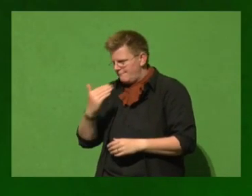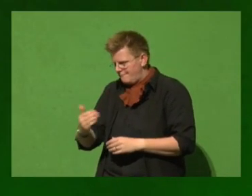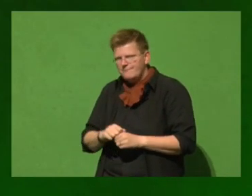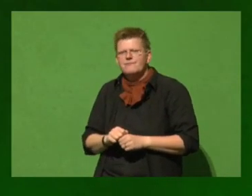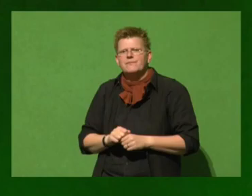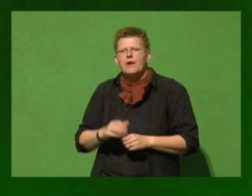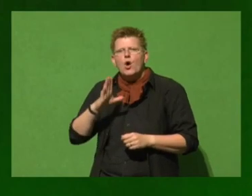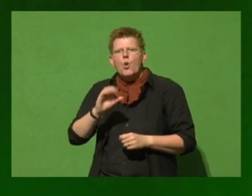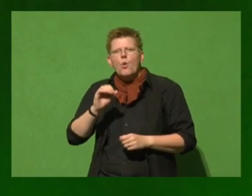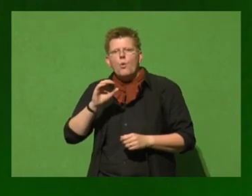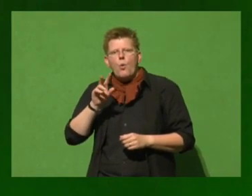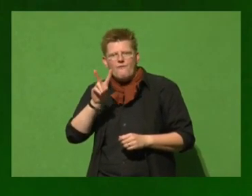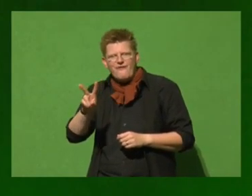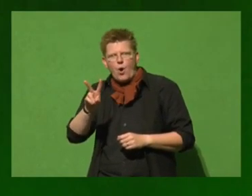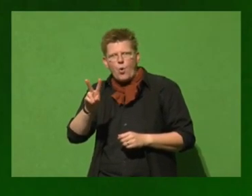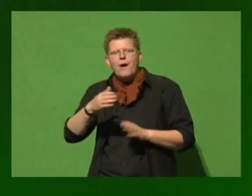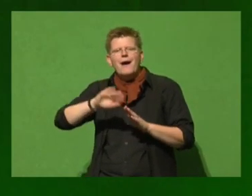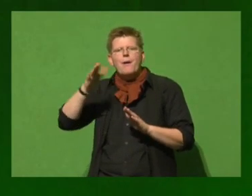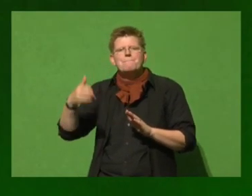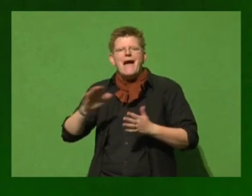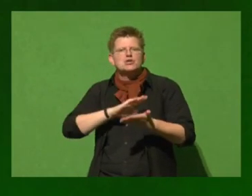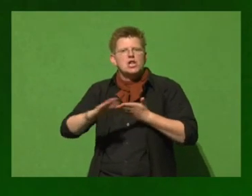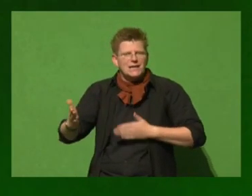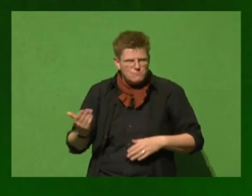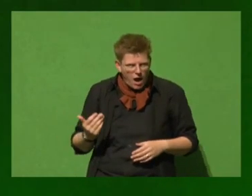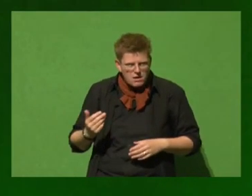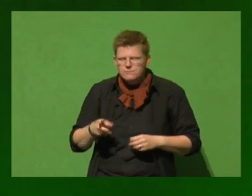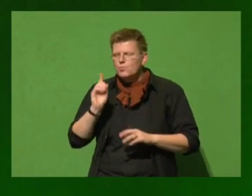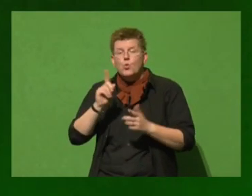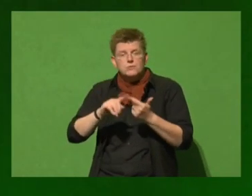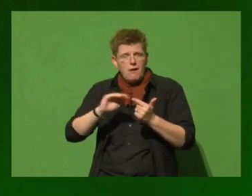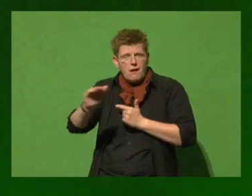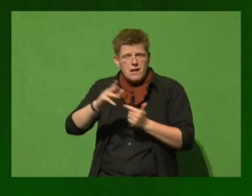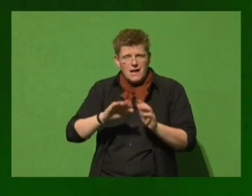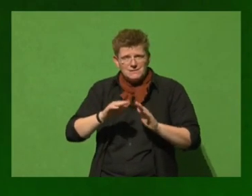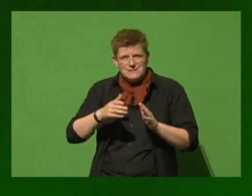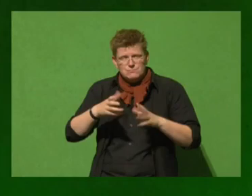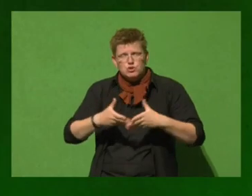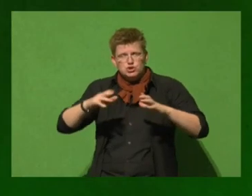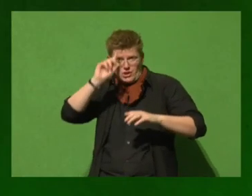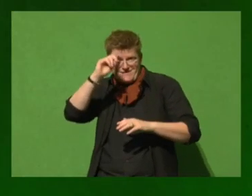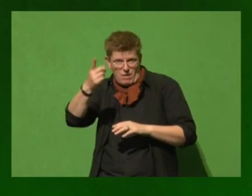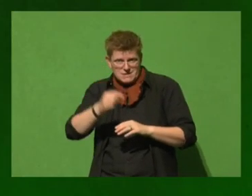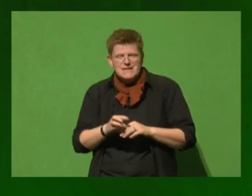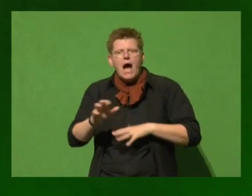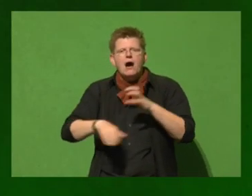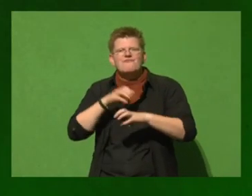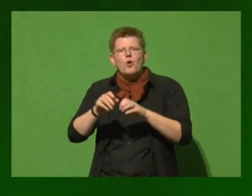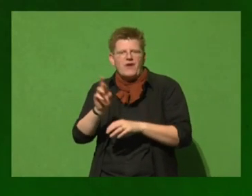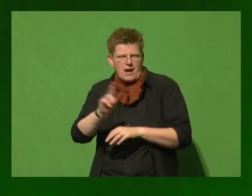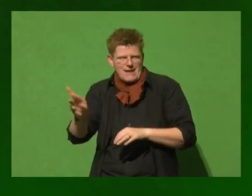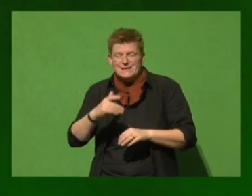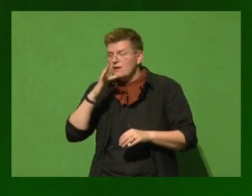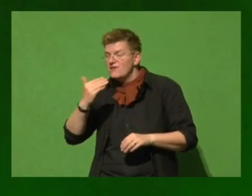Bergisch Gladbach, sowie ganz besonders auch unserem Landesschatzmeister Wolfgang Rettig für die Ergänzung des